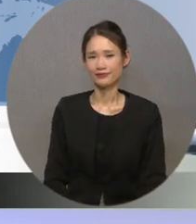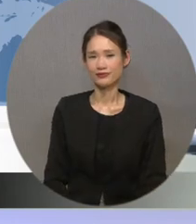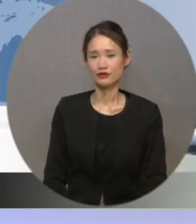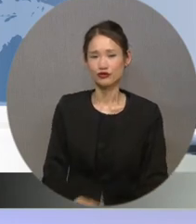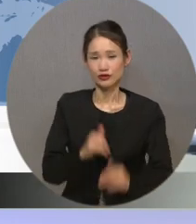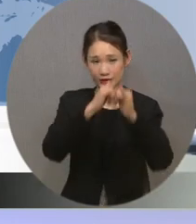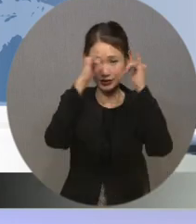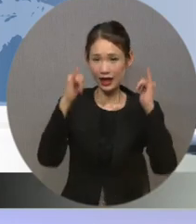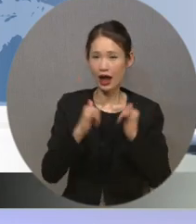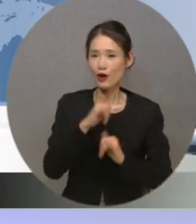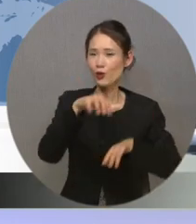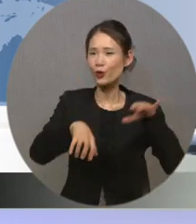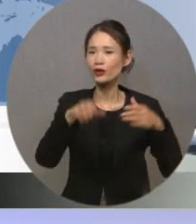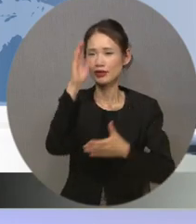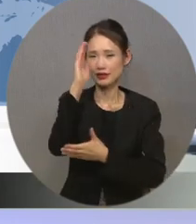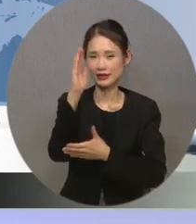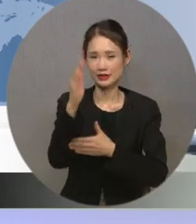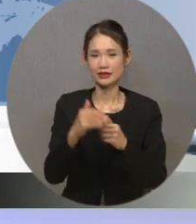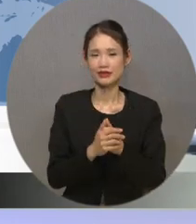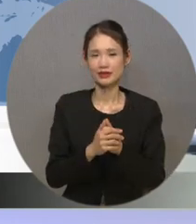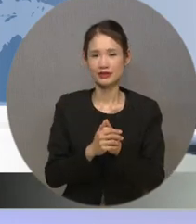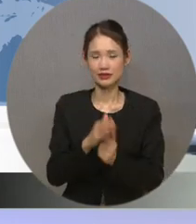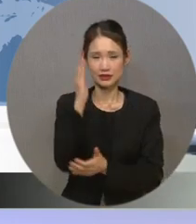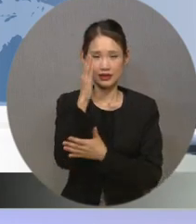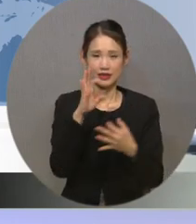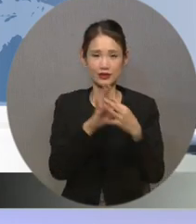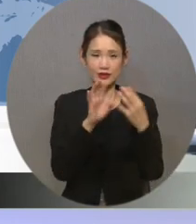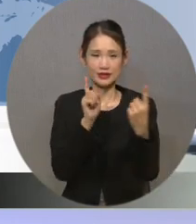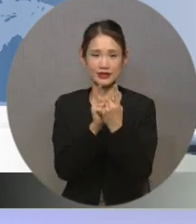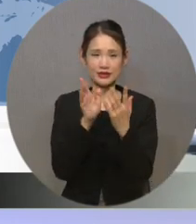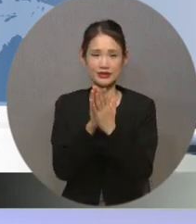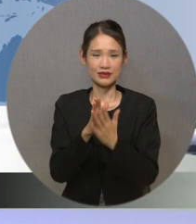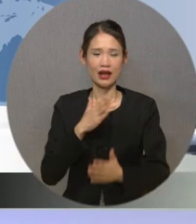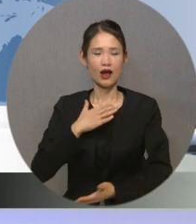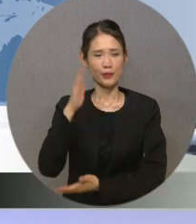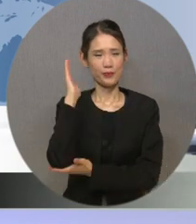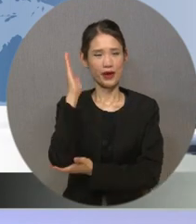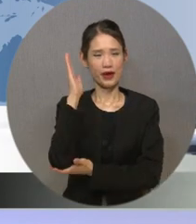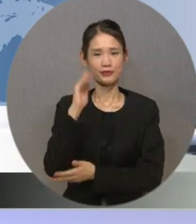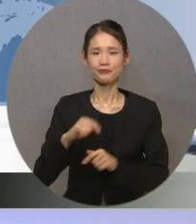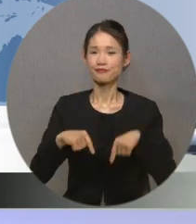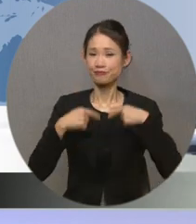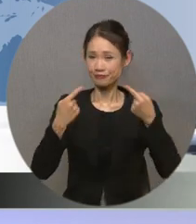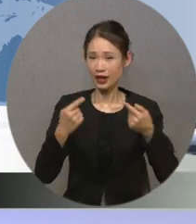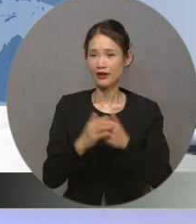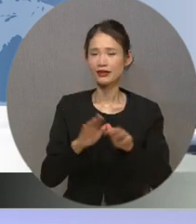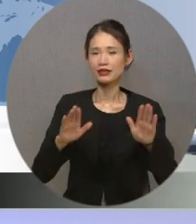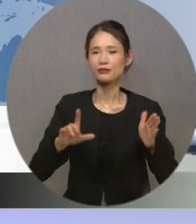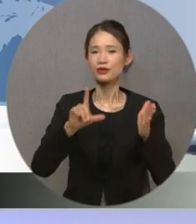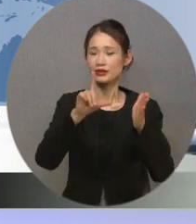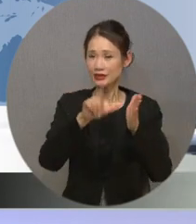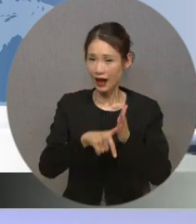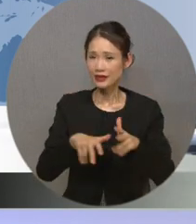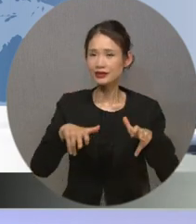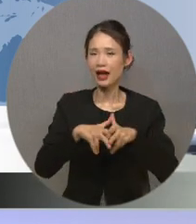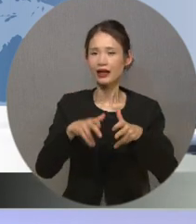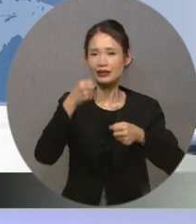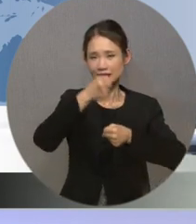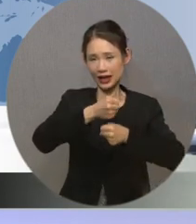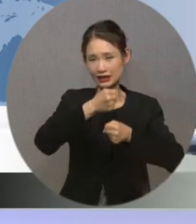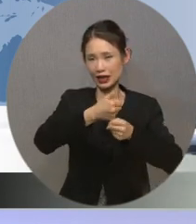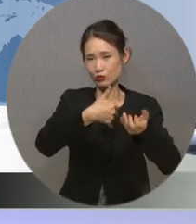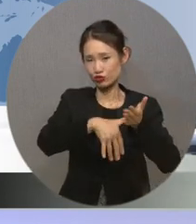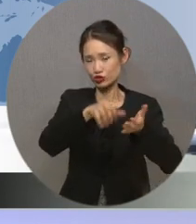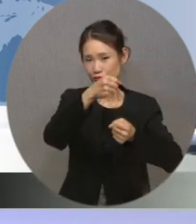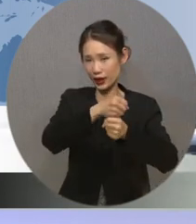우리 사회 곳곳의 이야기를 사연과 제보로 직접 만나보는 나도 말 좀 합시다입니다. 이번 시간에는 장애인 생산품을 만들고